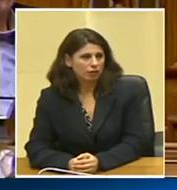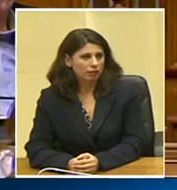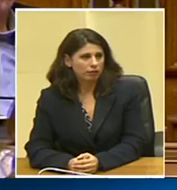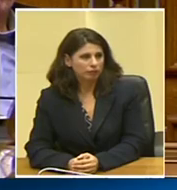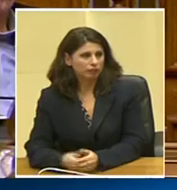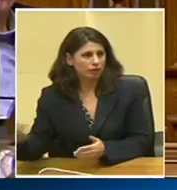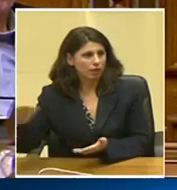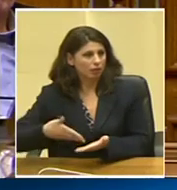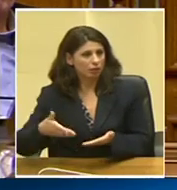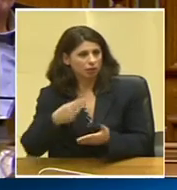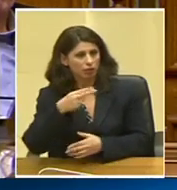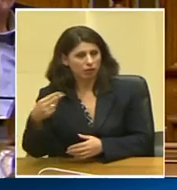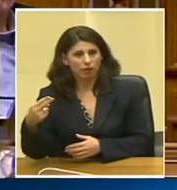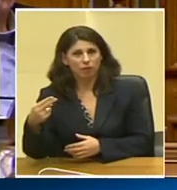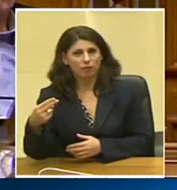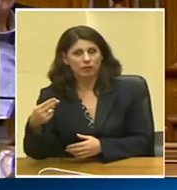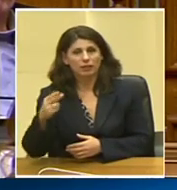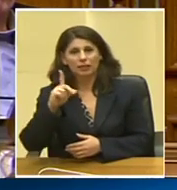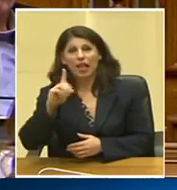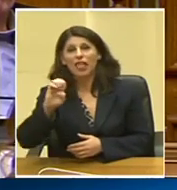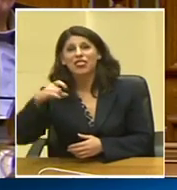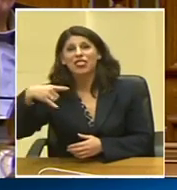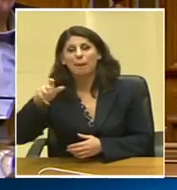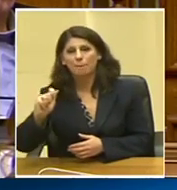στο θέμα της ΔΕΠΑ και